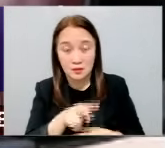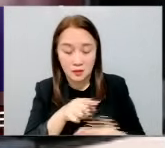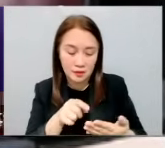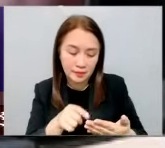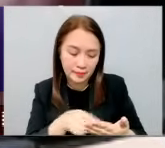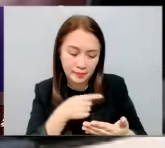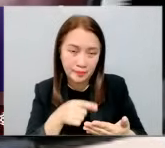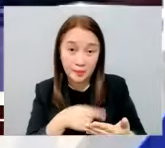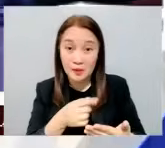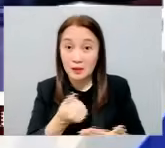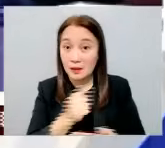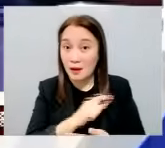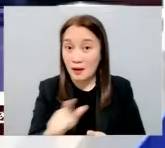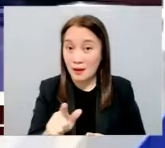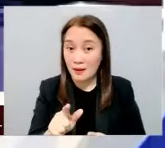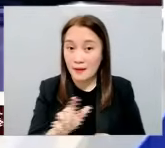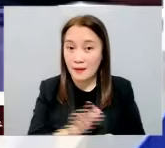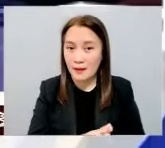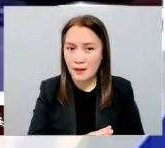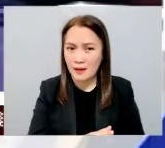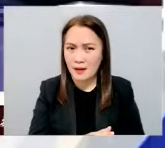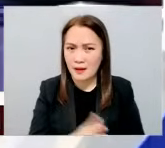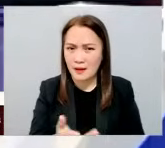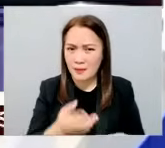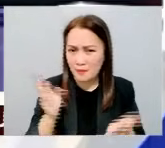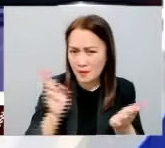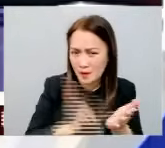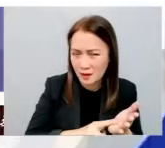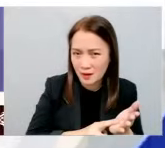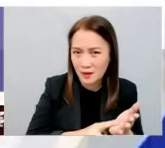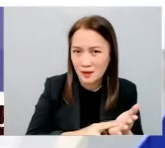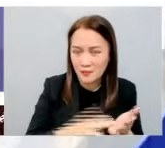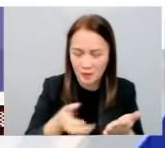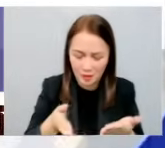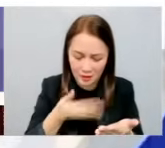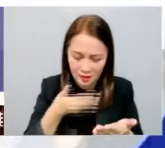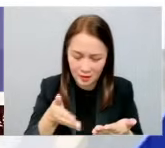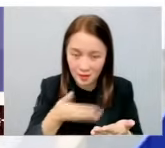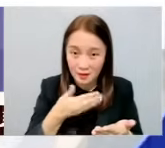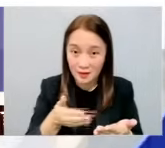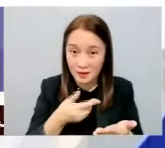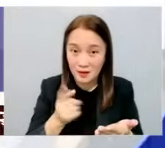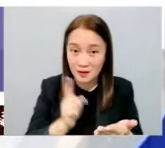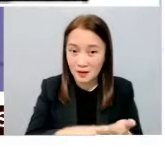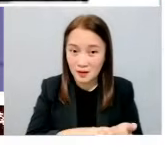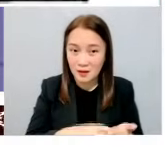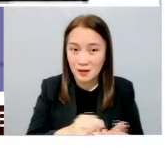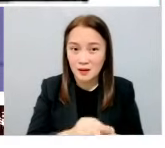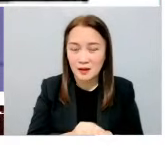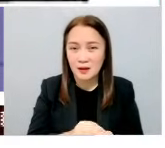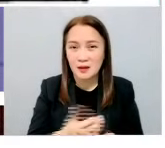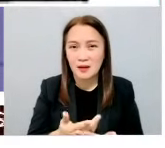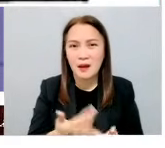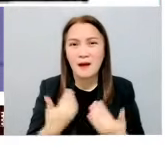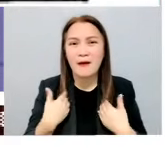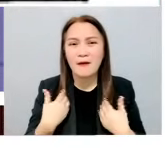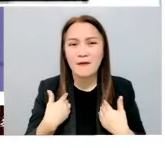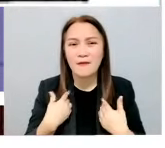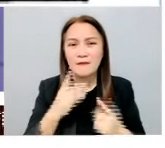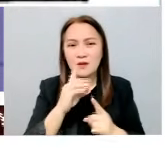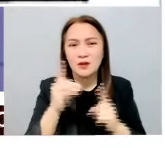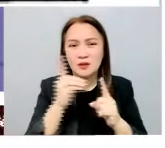Romeo ang kahinahinalang pirma sa ilang dokumento gaya ng Acknowledgement receipt na ito na may petsang December